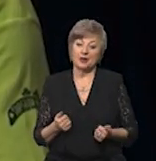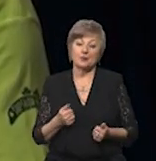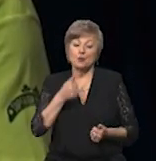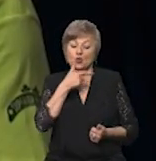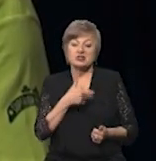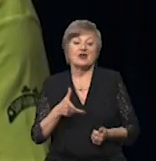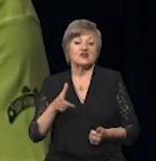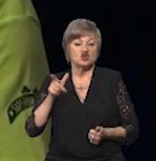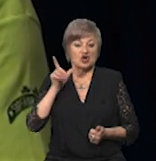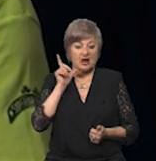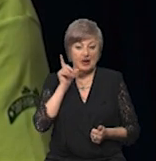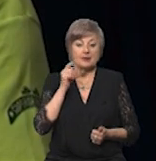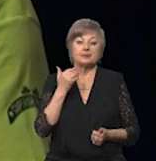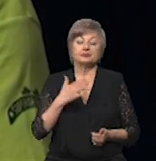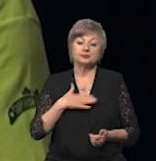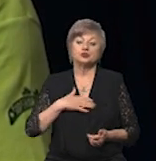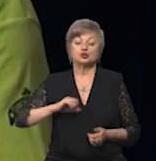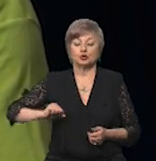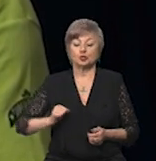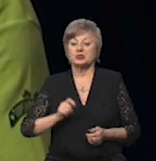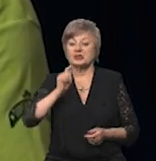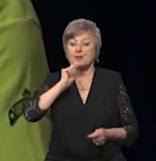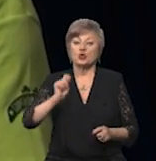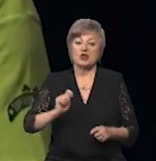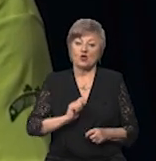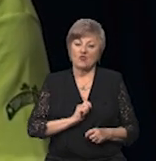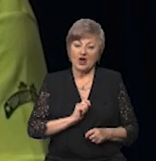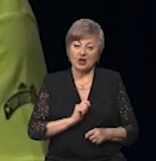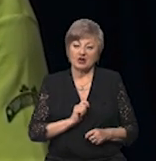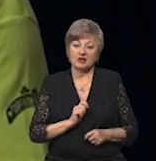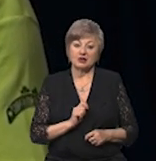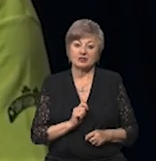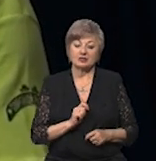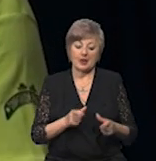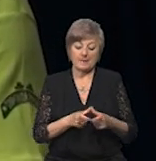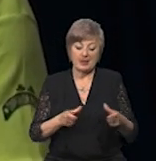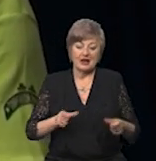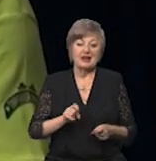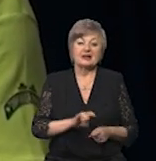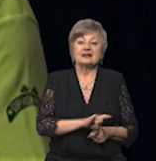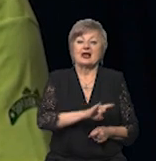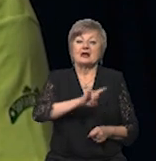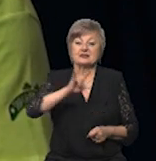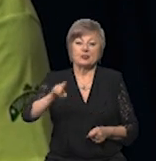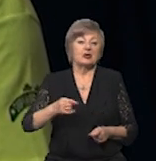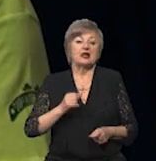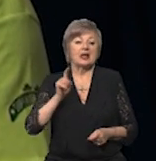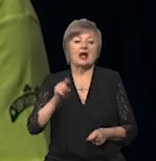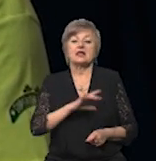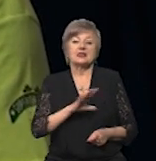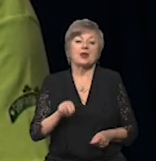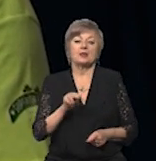позавчора мені друзі подарували квіток на самоліт. Я не був в Португалії, а